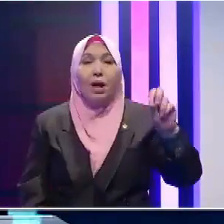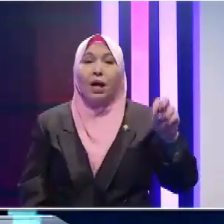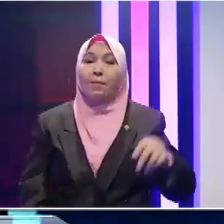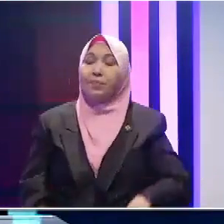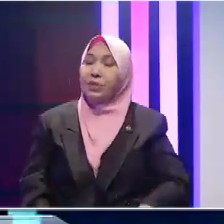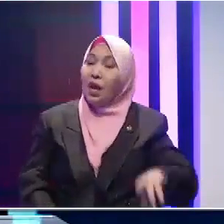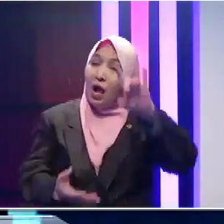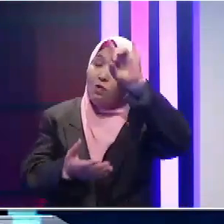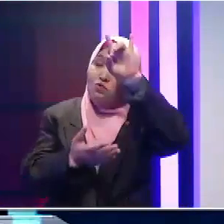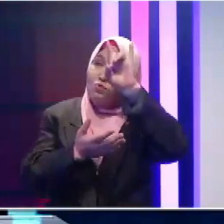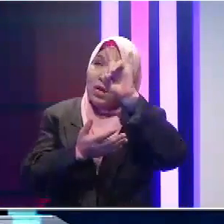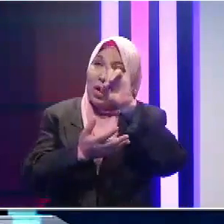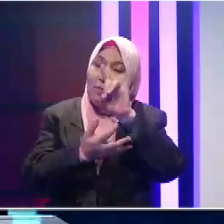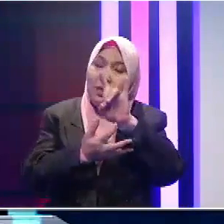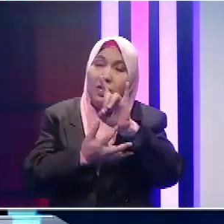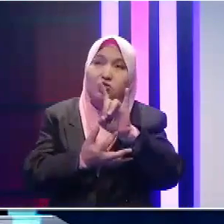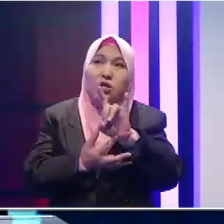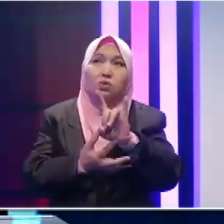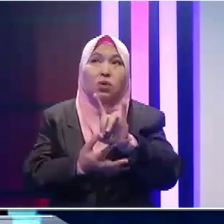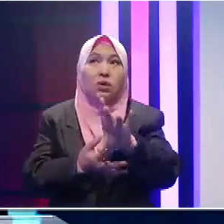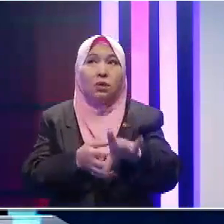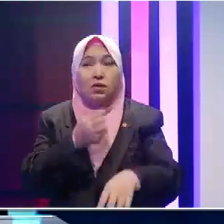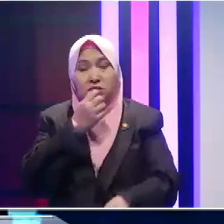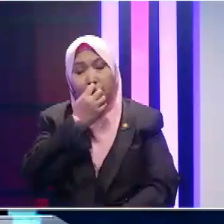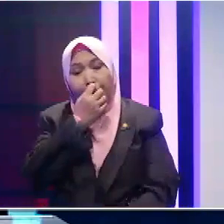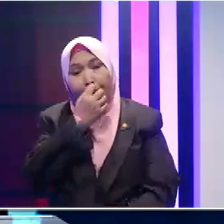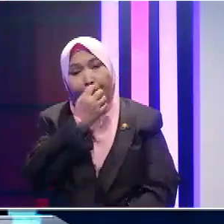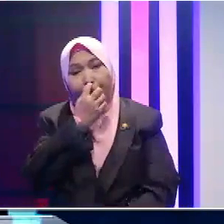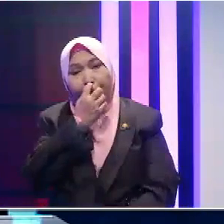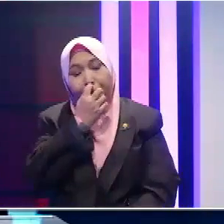أعوذ بالله من الشيطان الرجيم.